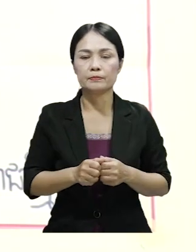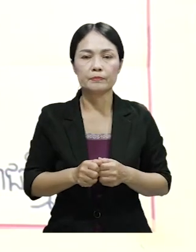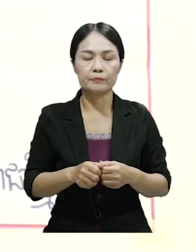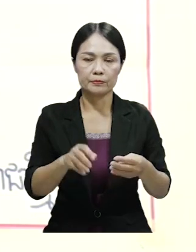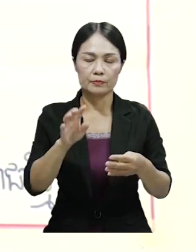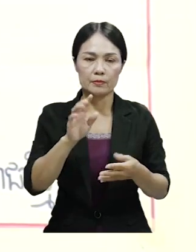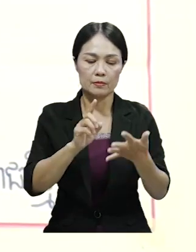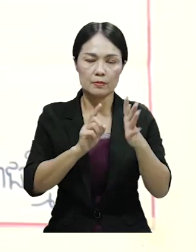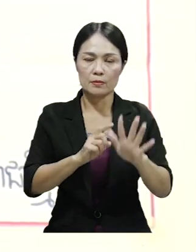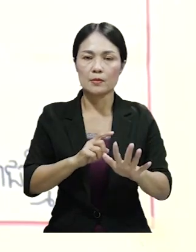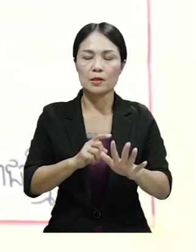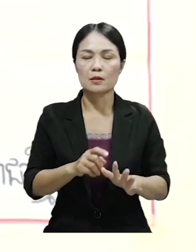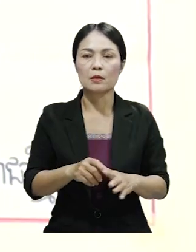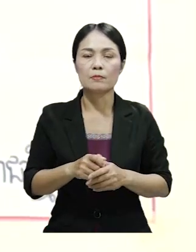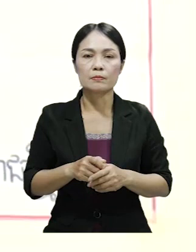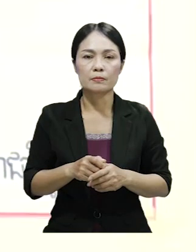គោះខាងក្រោមក្លៀកឆ្វេងទី 5